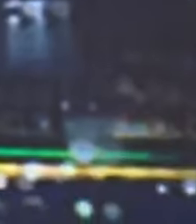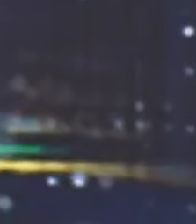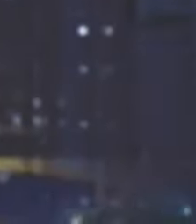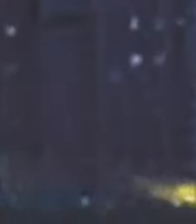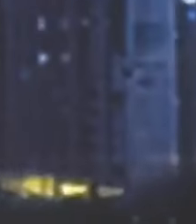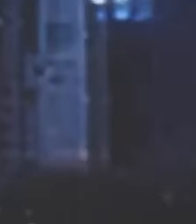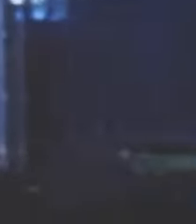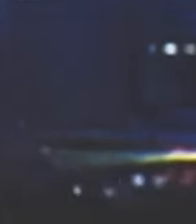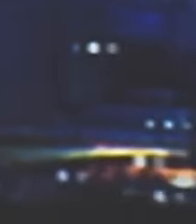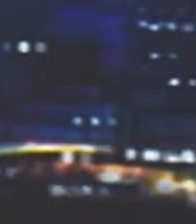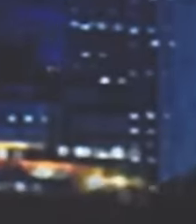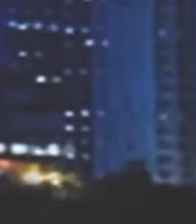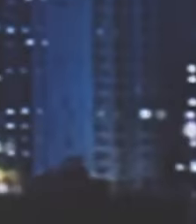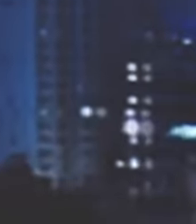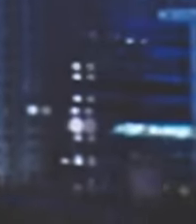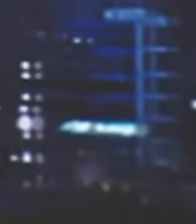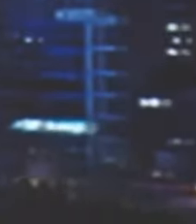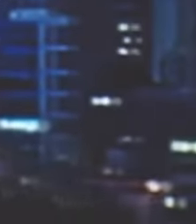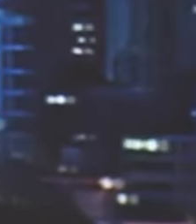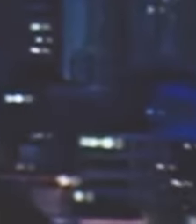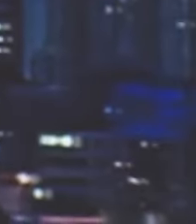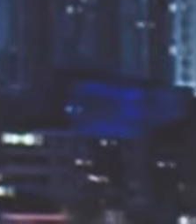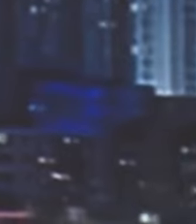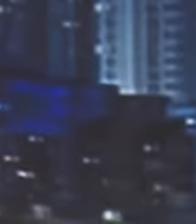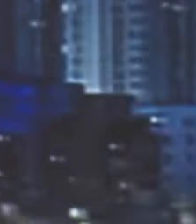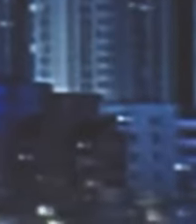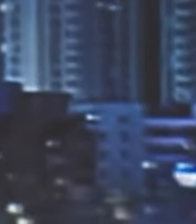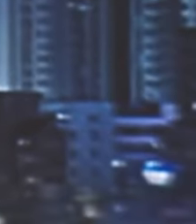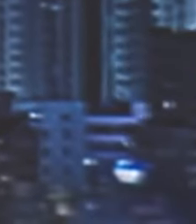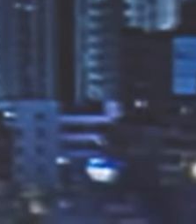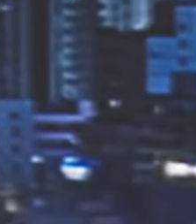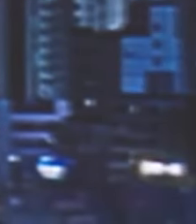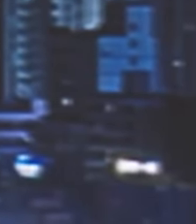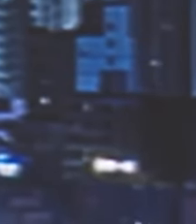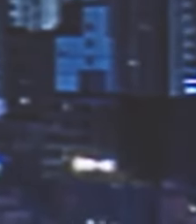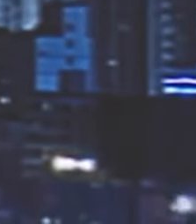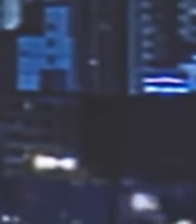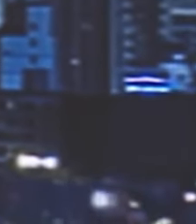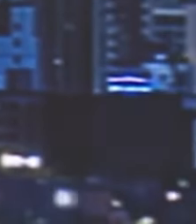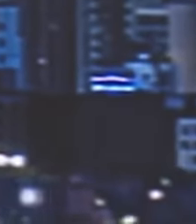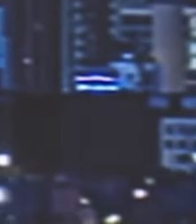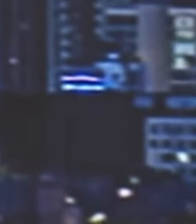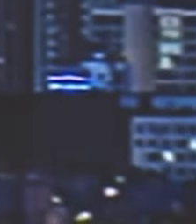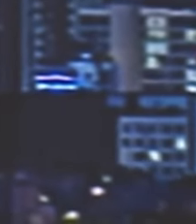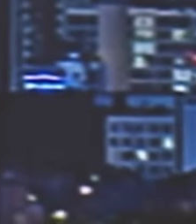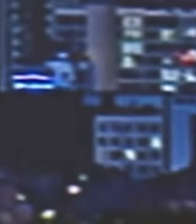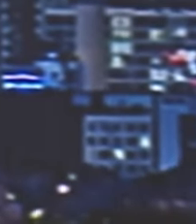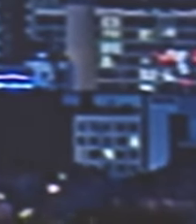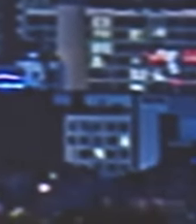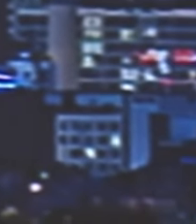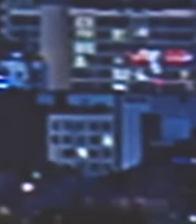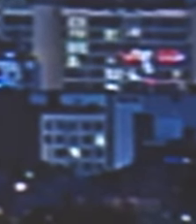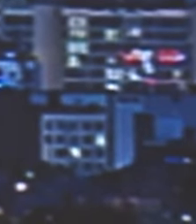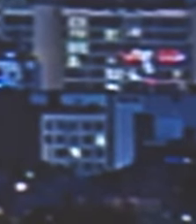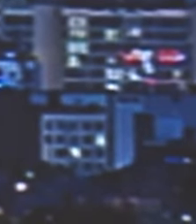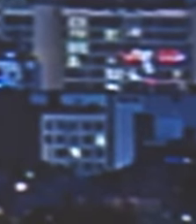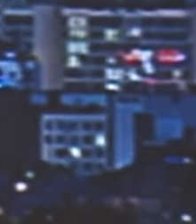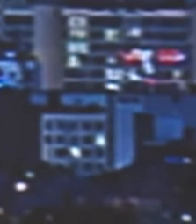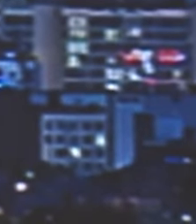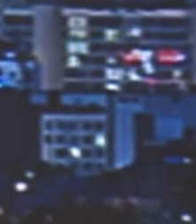이상입니다 JTBC 뉴스를 시청해 주신 여러분 고맙습니다 저희는 저녁 6시 50분 뉴스룸에서 뵙겠습니다